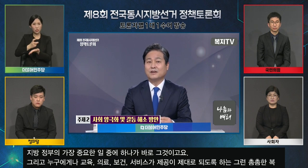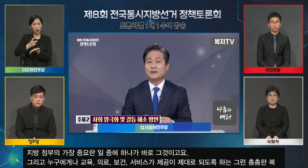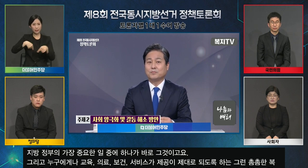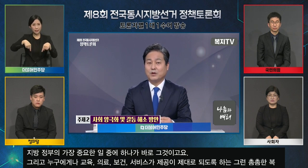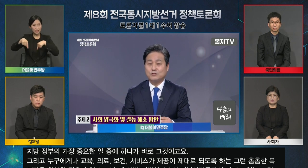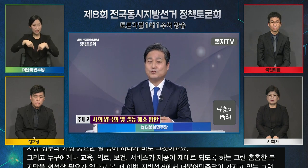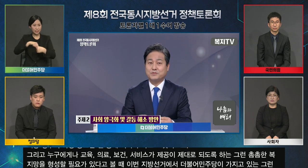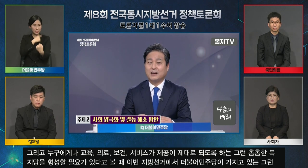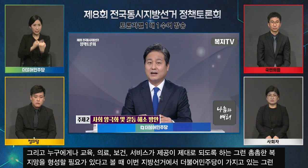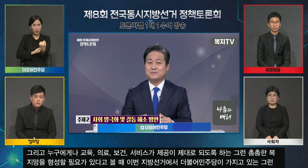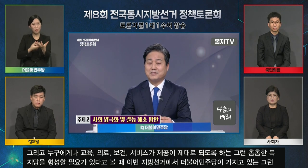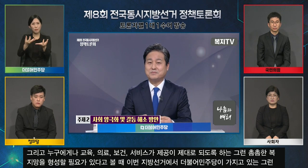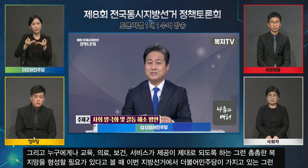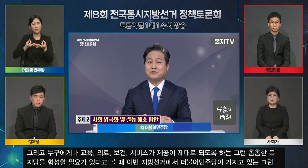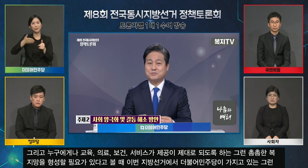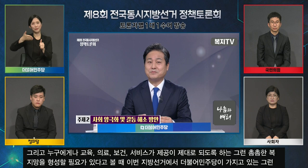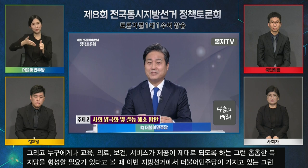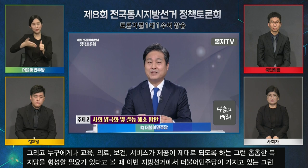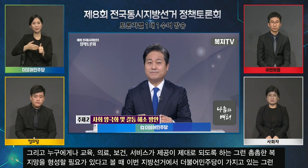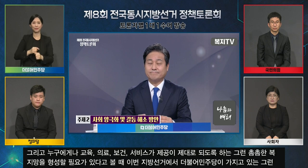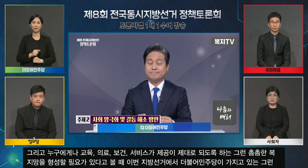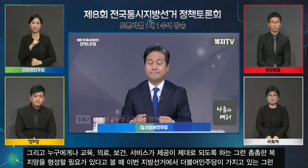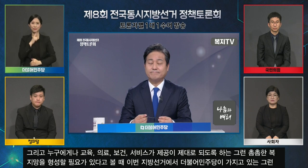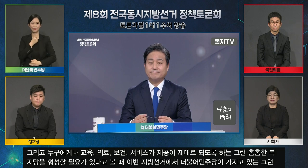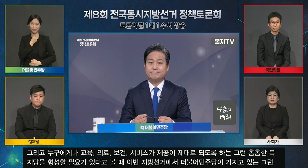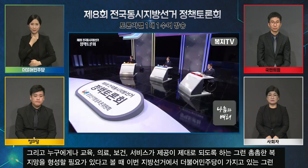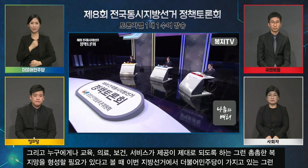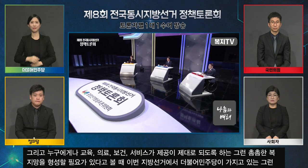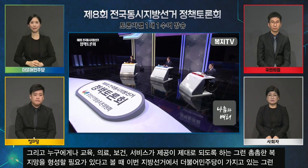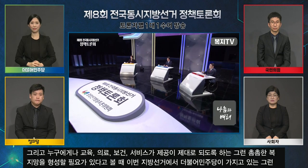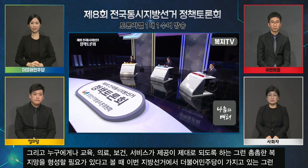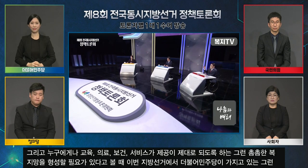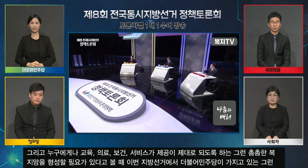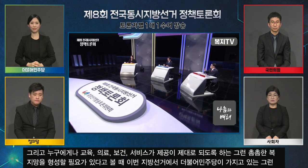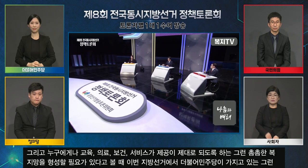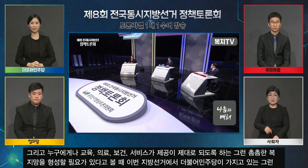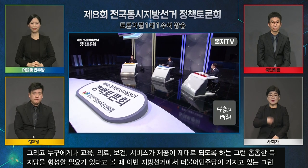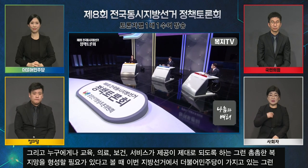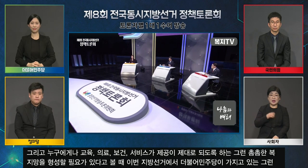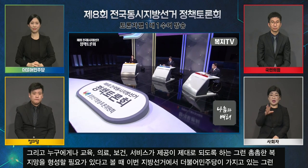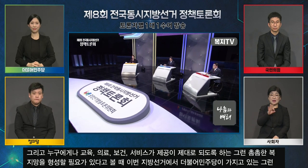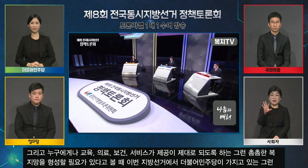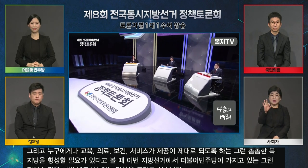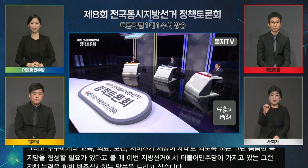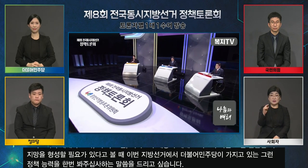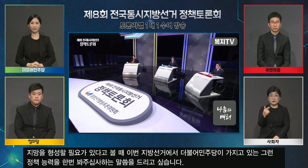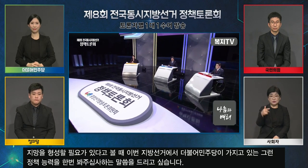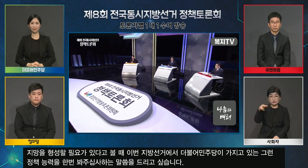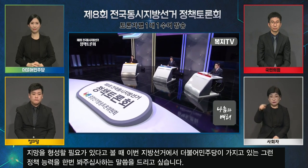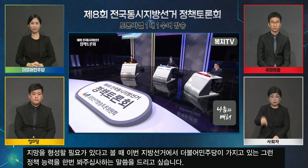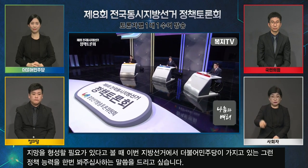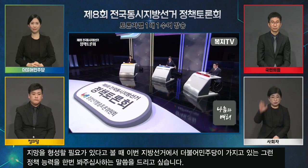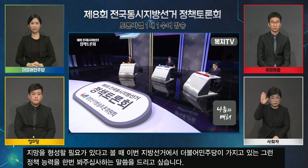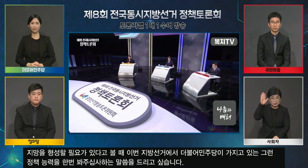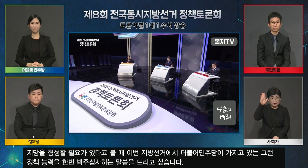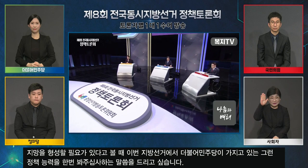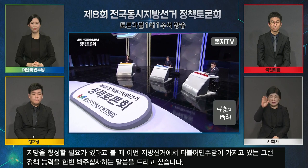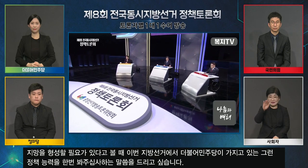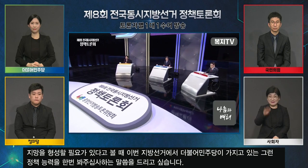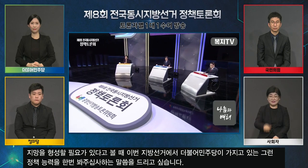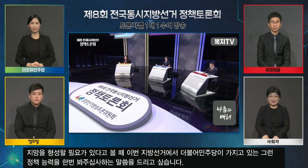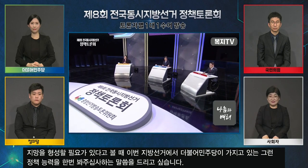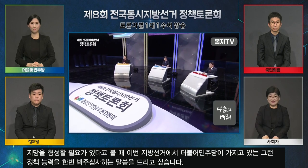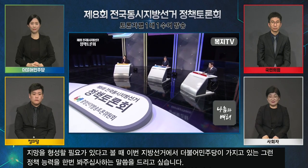봐주십사 하는 말씀을 드리고 싶습니다. 정의당 이윤주 원내수석 부대표께서 손들어주셨습니다. 네,